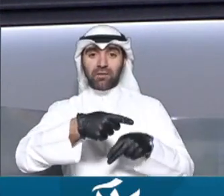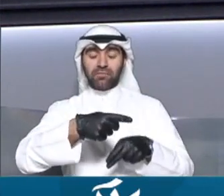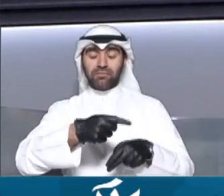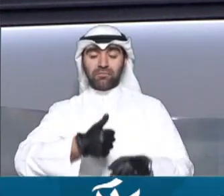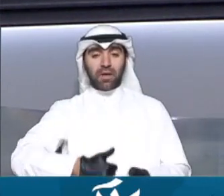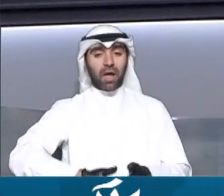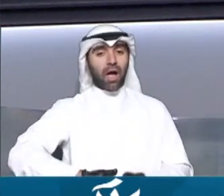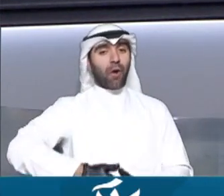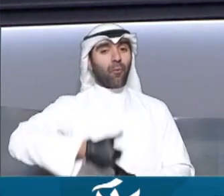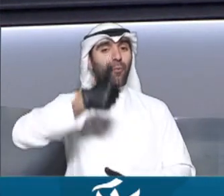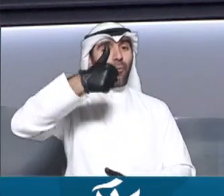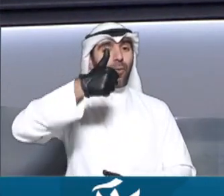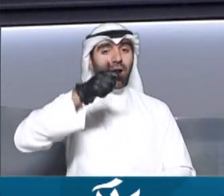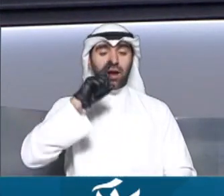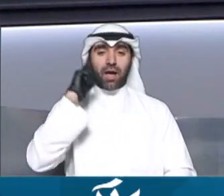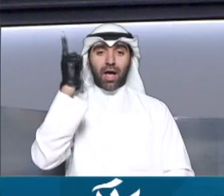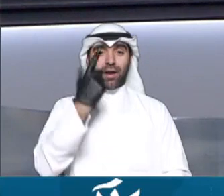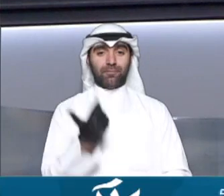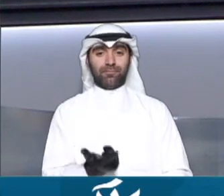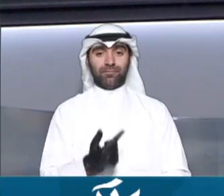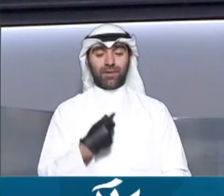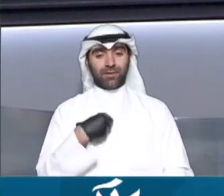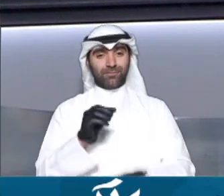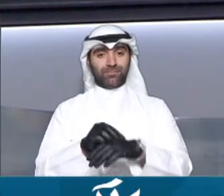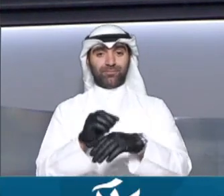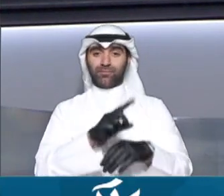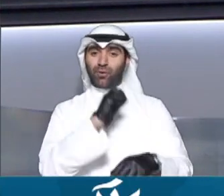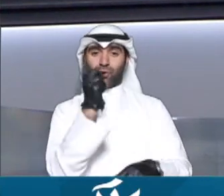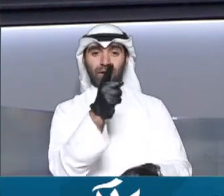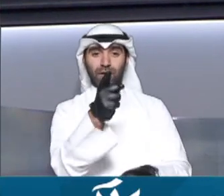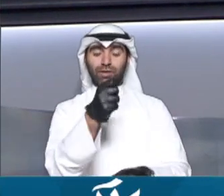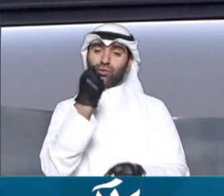وأنتم من تزينون هذه السماء.